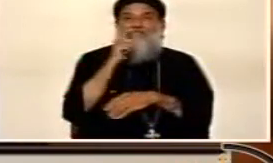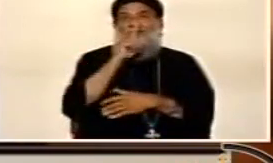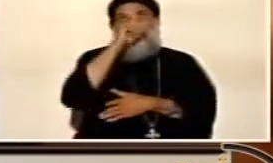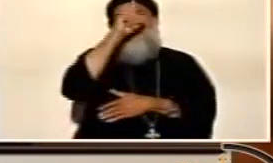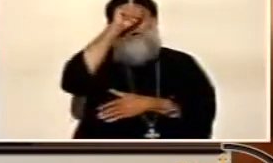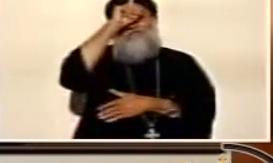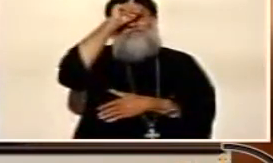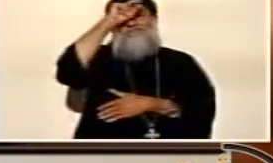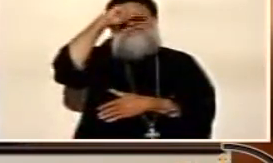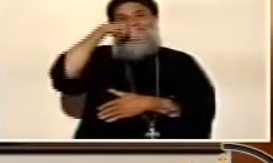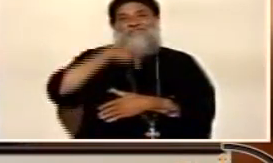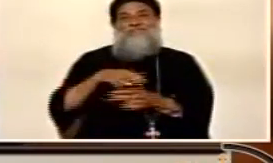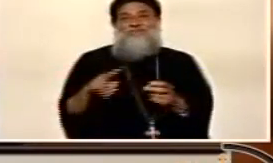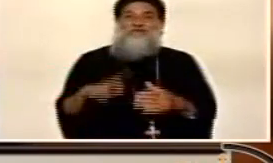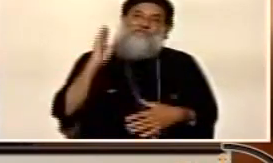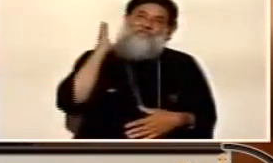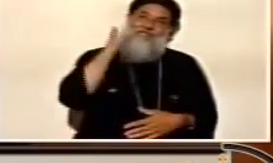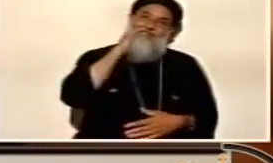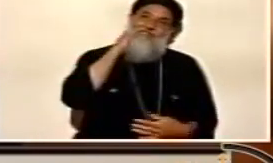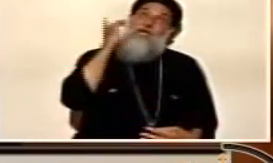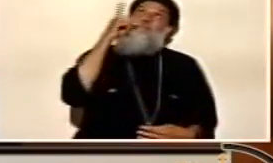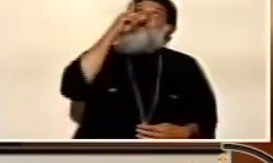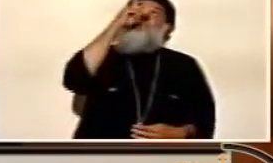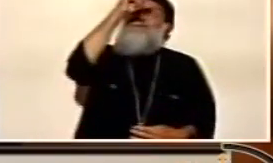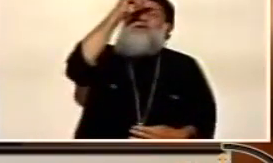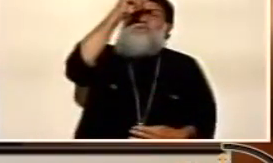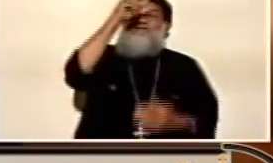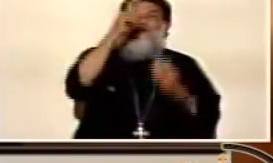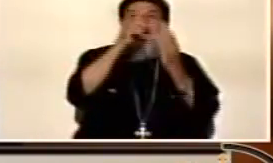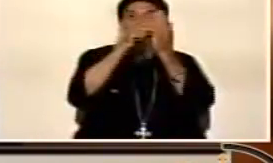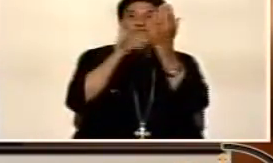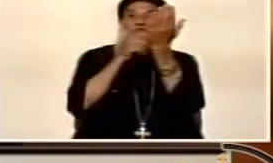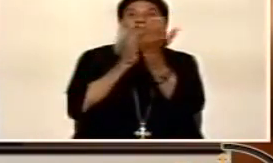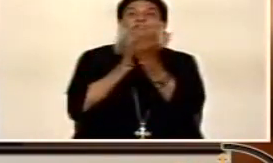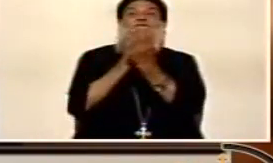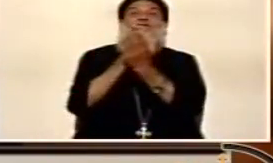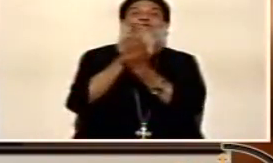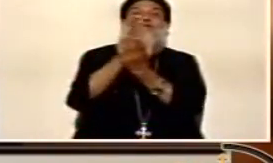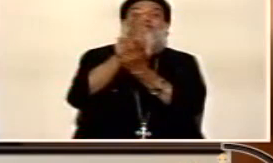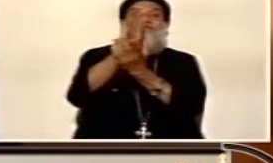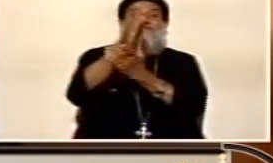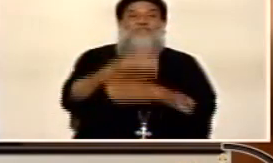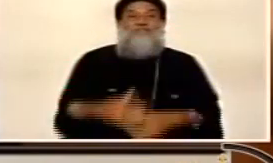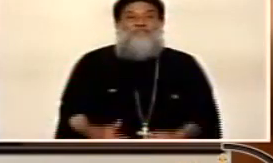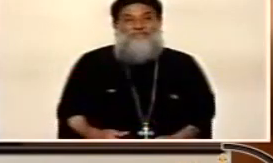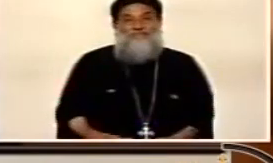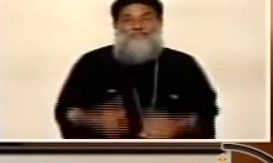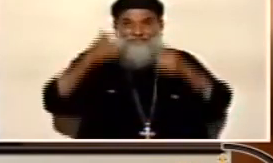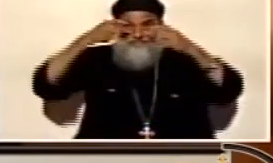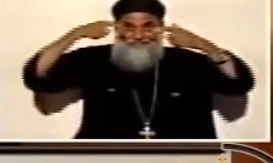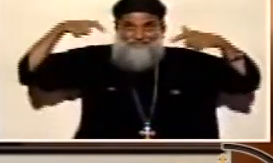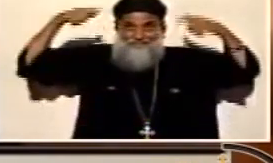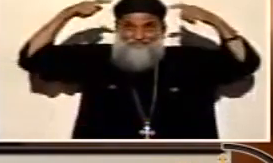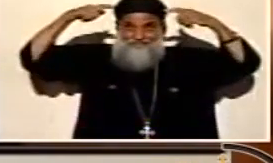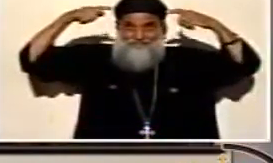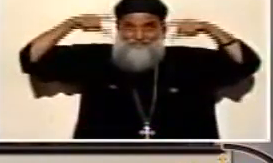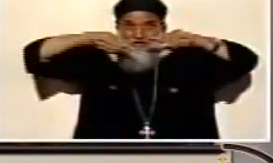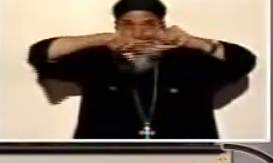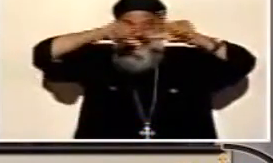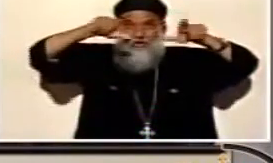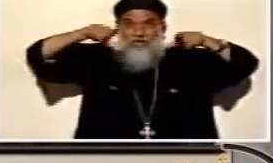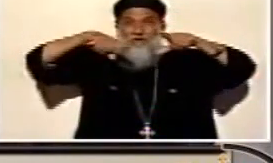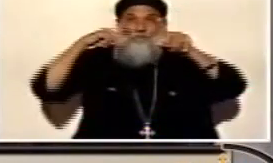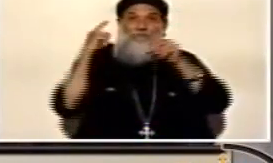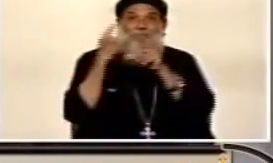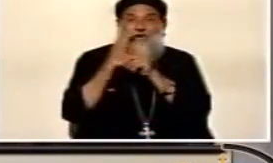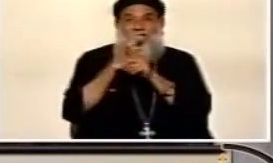أو الطريق الحقيقي اللي ربنا رسمه يعني. سيدنا، الوصية بتاعت كل من لا